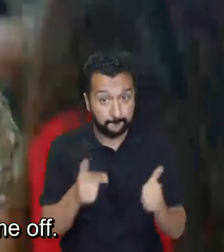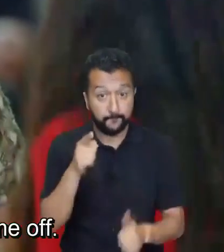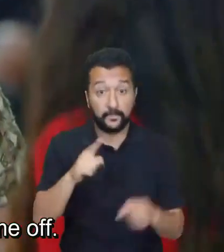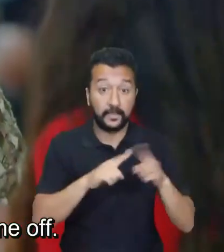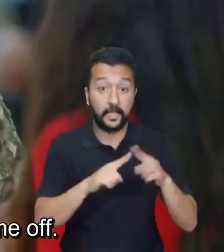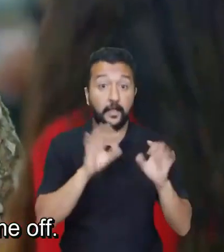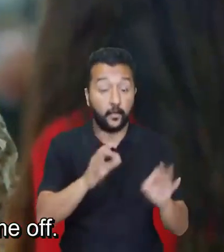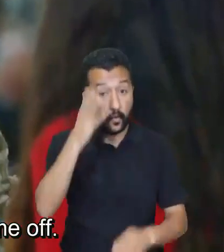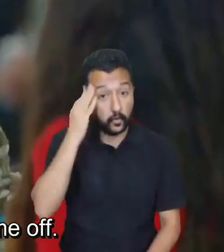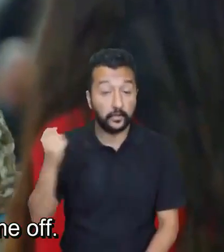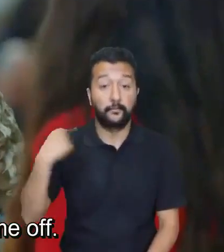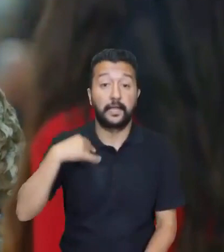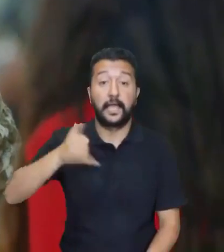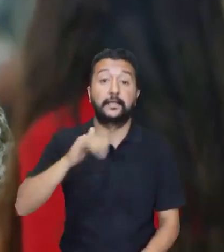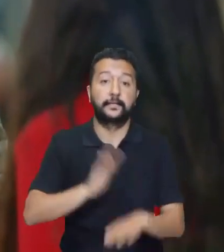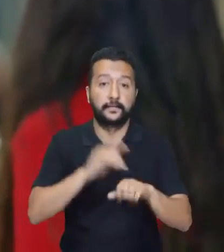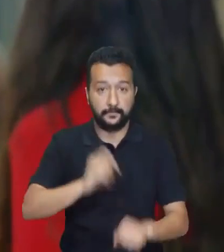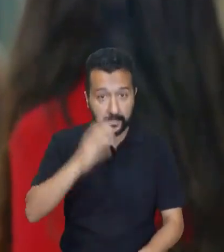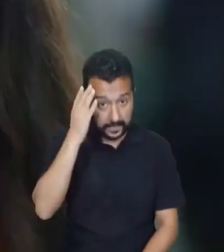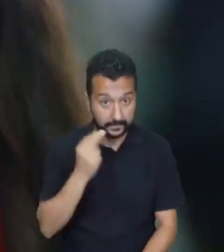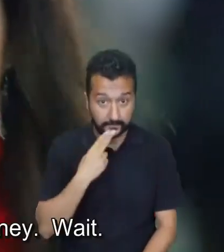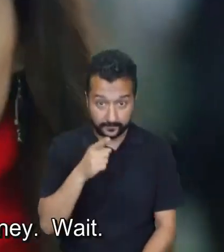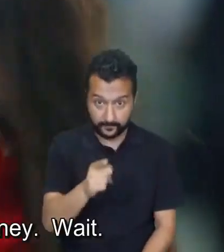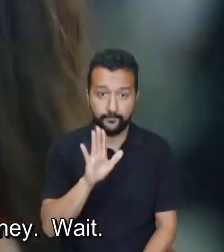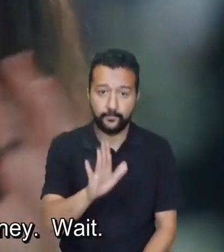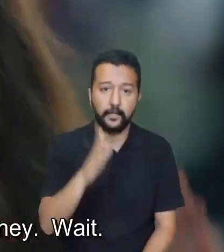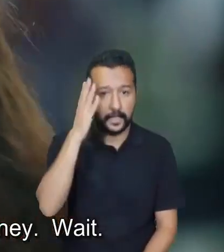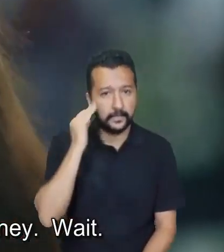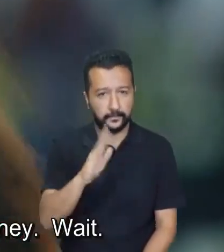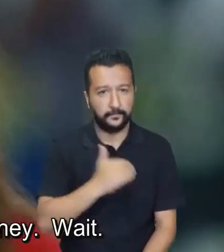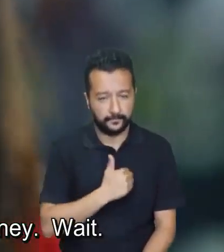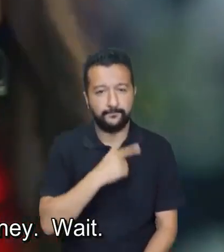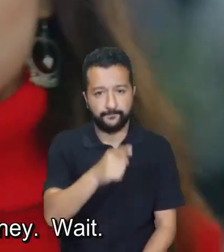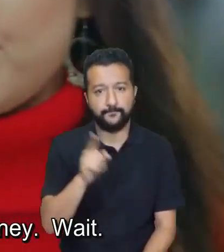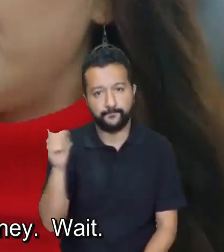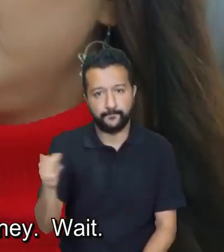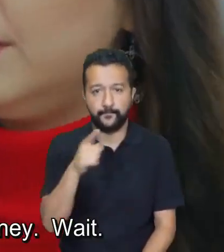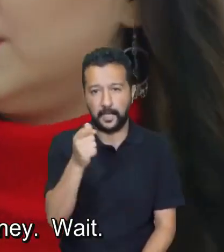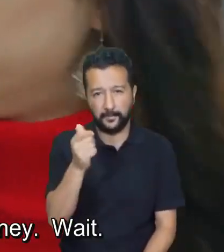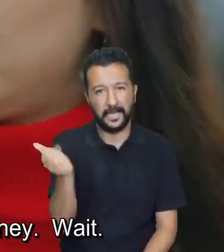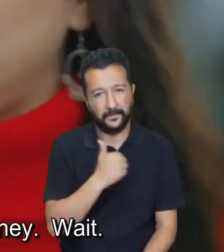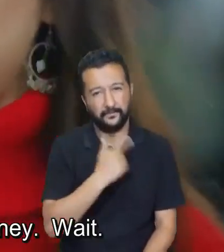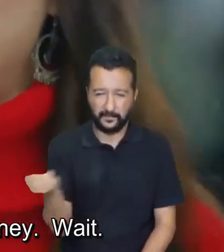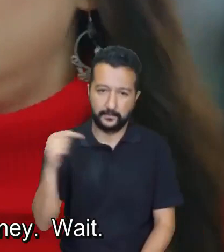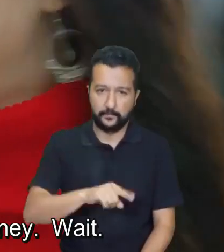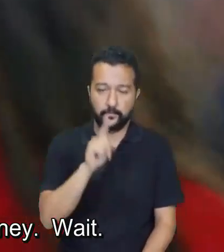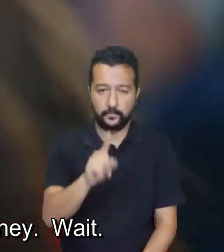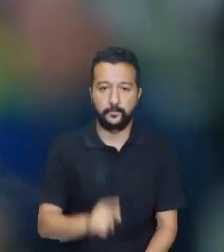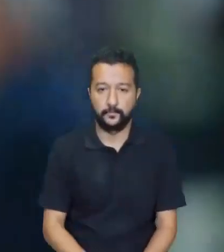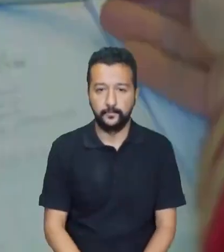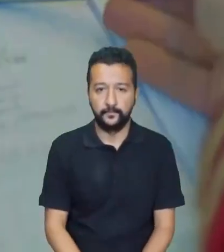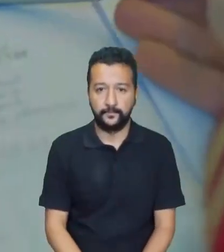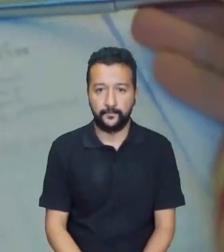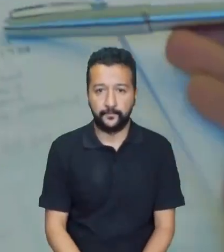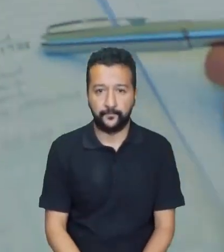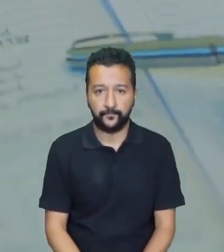vallahi Tarık öğrenirse keser beni. Anlaştık mı kız? Anlaştık. Ben parayı alıp geleyim. Gözleri